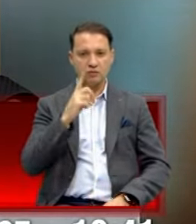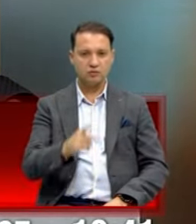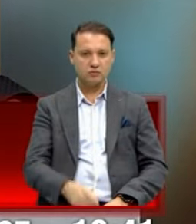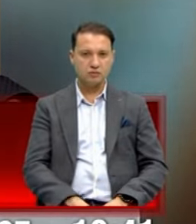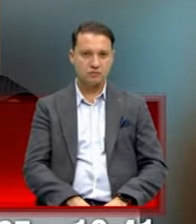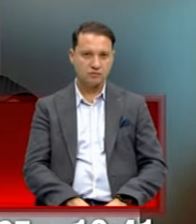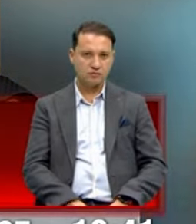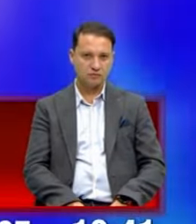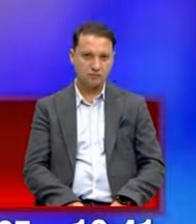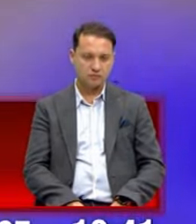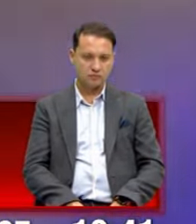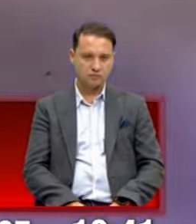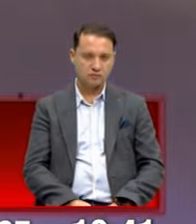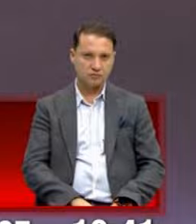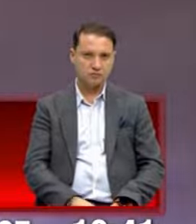aştı.